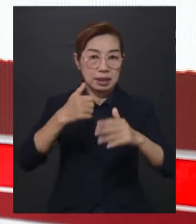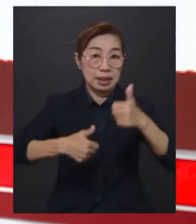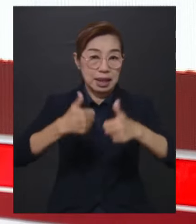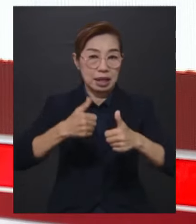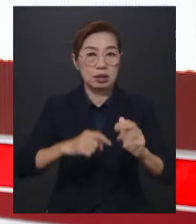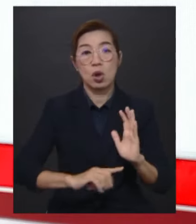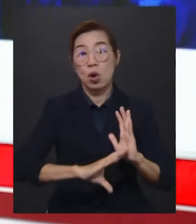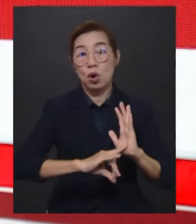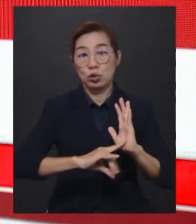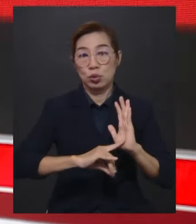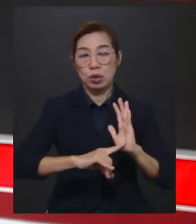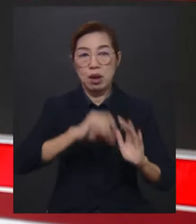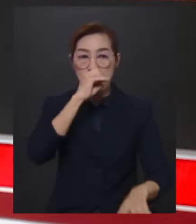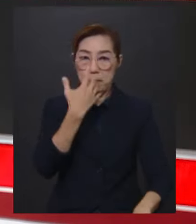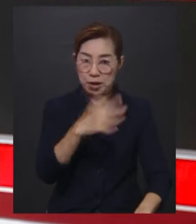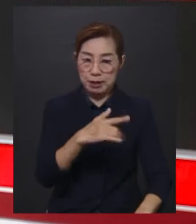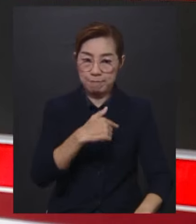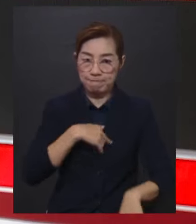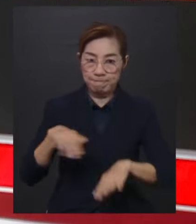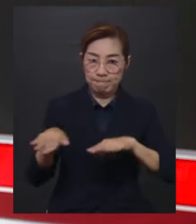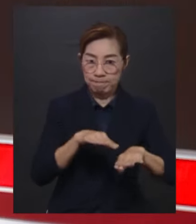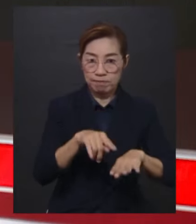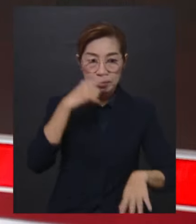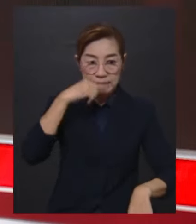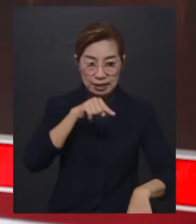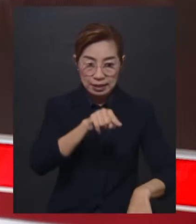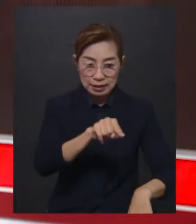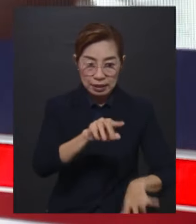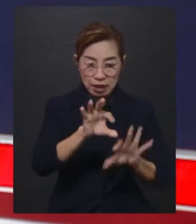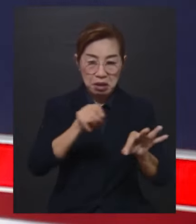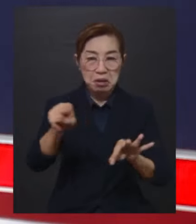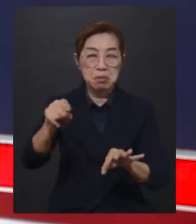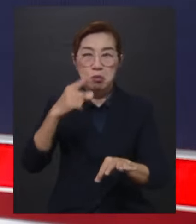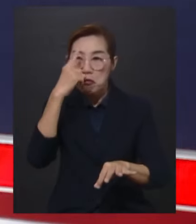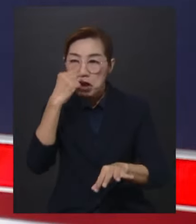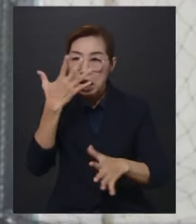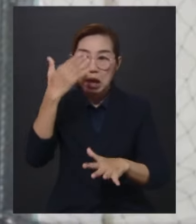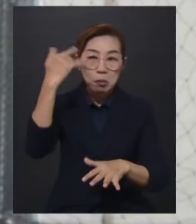ครับก็ประกาศเน้นสร้างนักเตะไทยไม่เน้นแข้งต่างชาติครับ